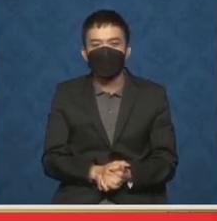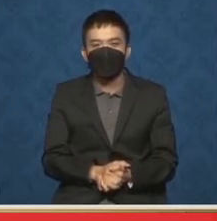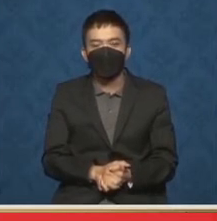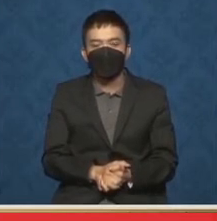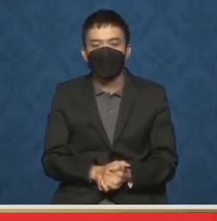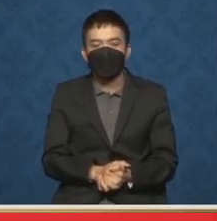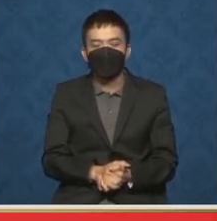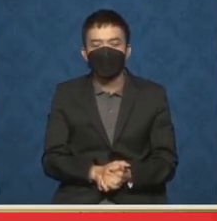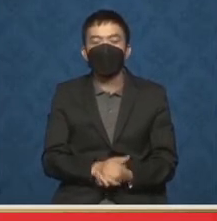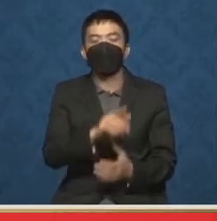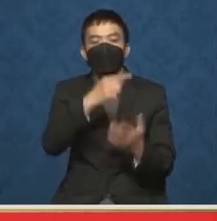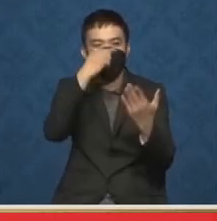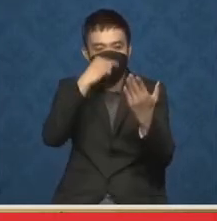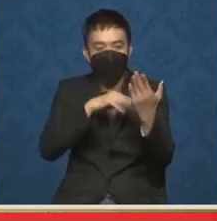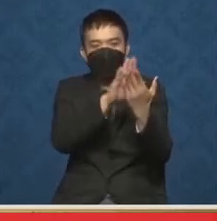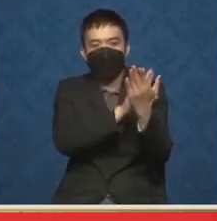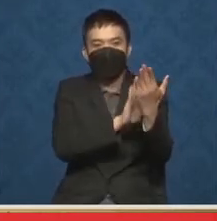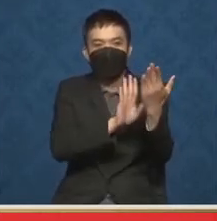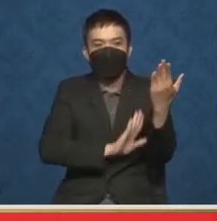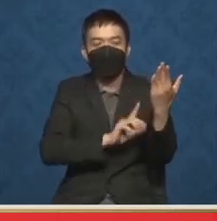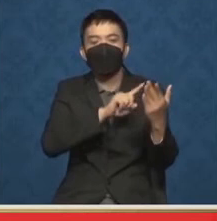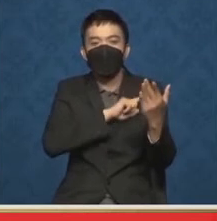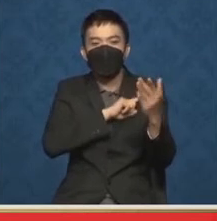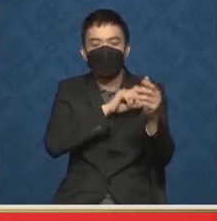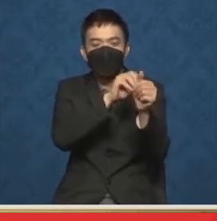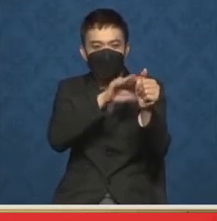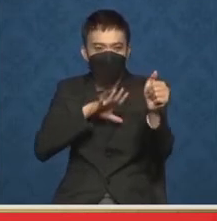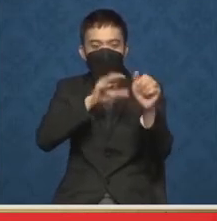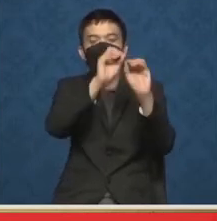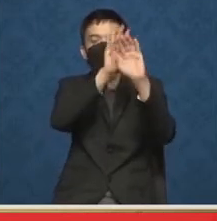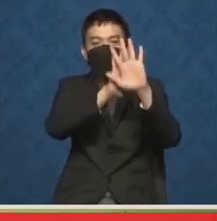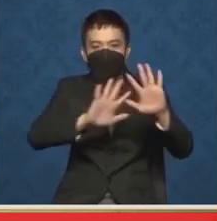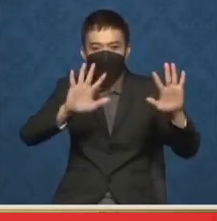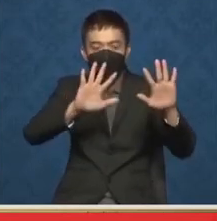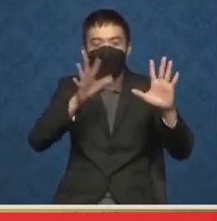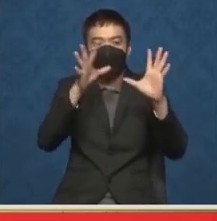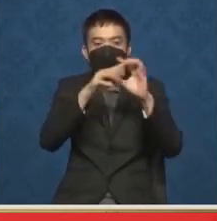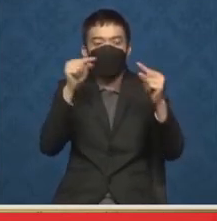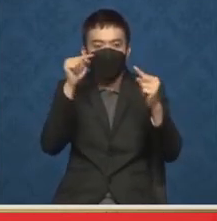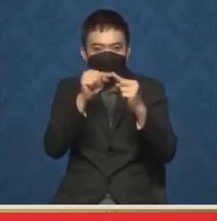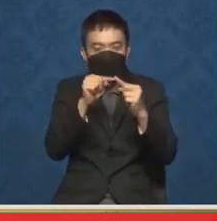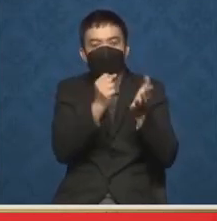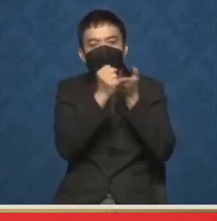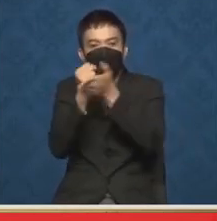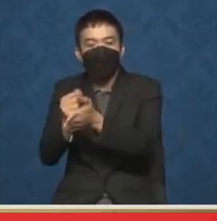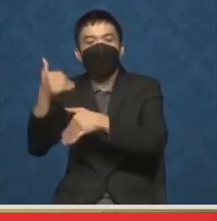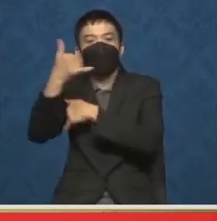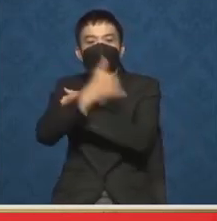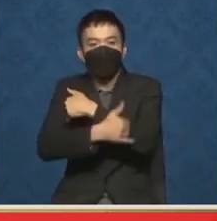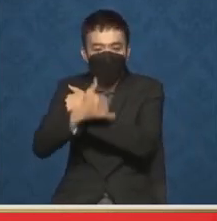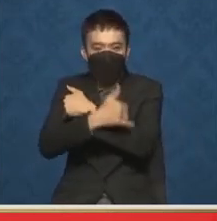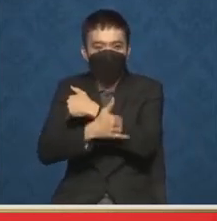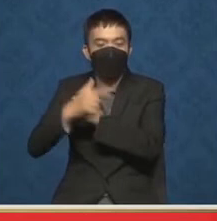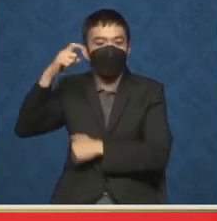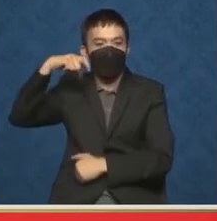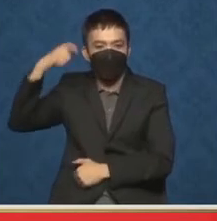คืให้ทํานะที่เป็นเสอนเหมือนหนึ่ผู้นำของอาเซีนในเรื่องนี้กับเมียนมาอัี้เพเขีมาสถน